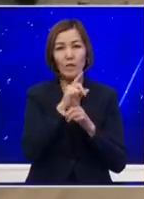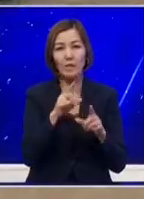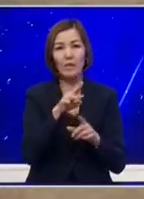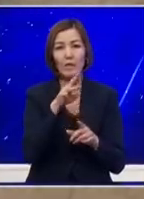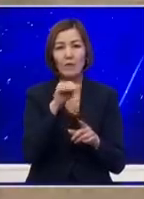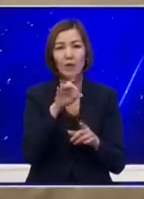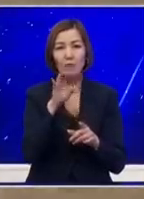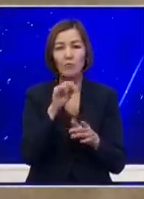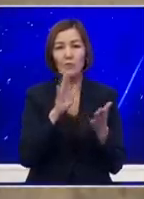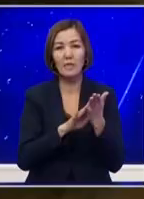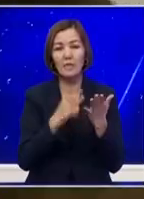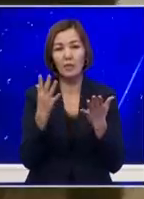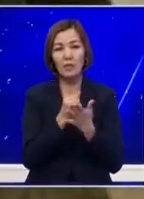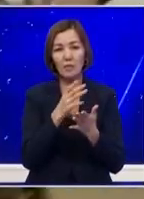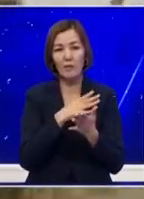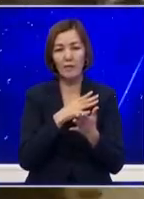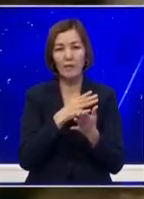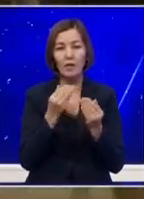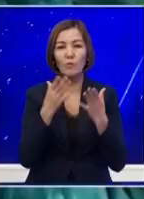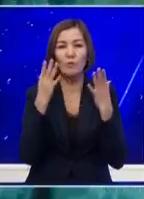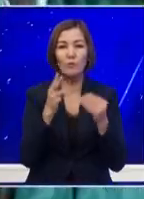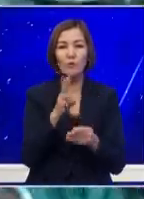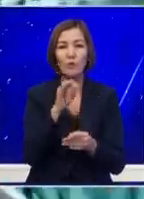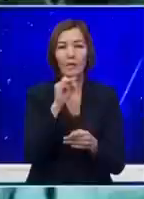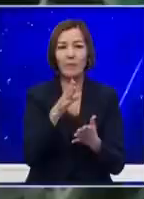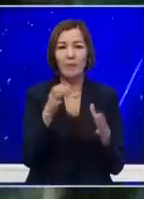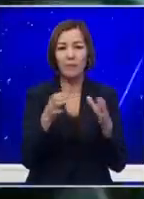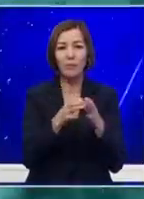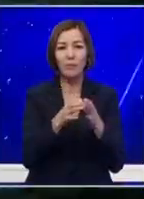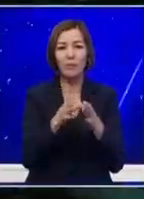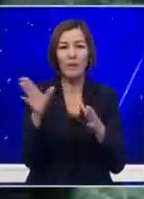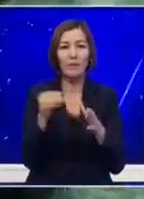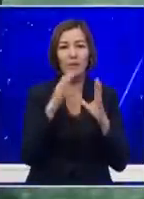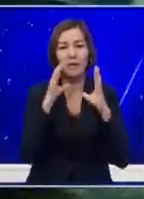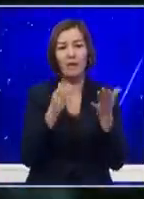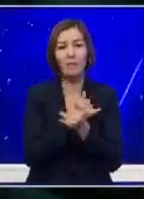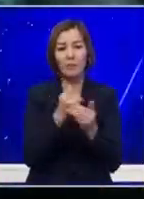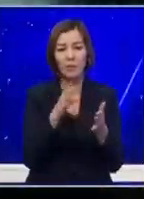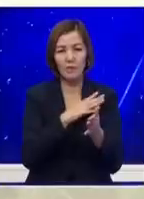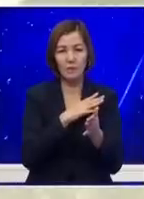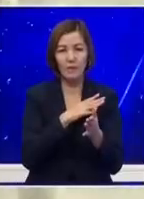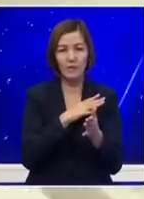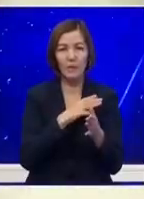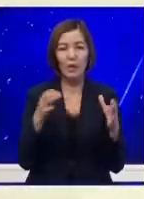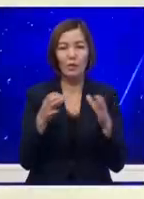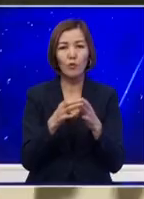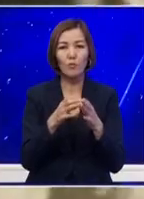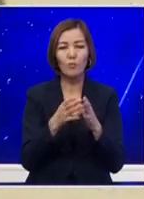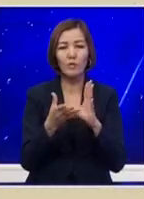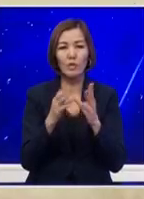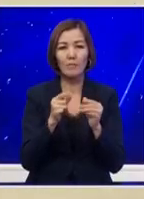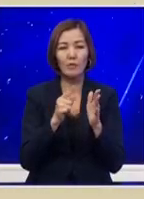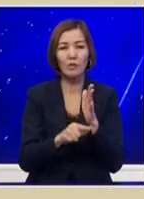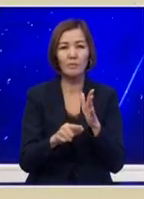академиясының Тауыр сыйлығын жеңіп алды. Айта кетейік, бүгінде Номад Станс тобының мамандары бүкіл әлем бойынша жұмыс істейді. Оған қоса топ қоржынында жалпы